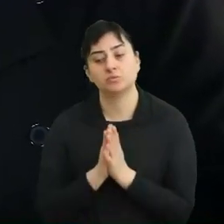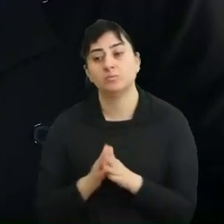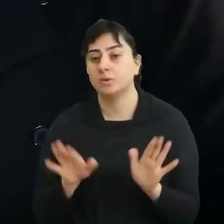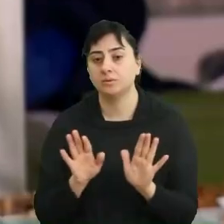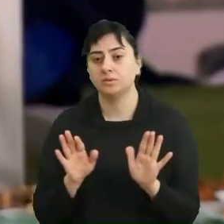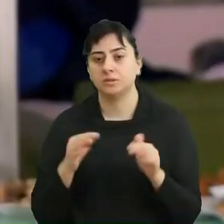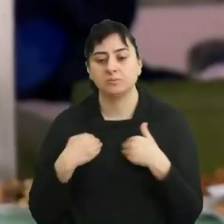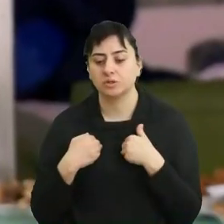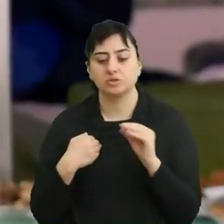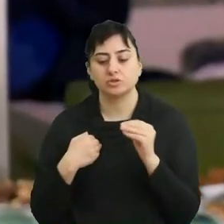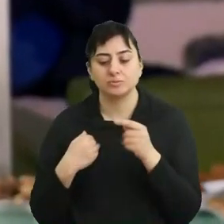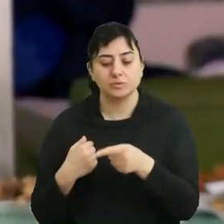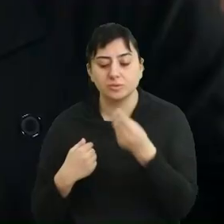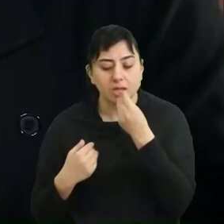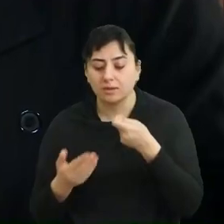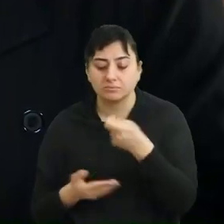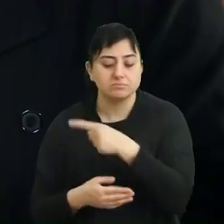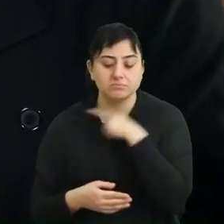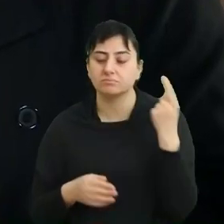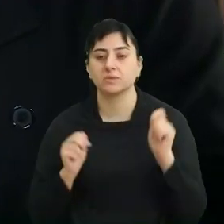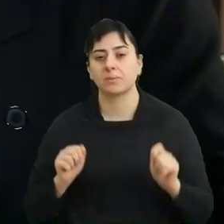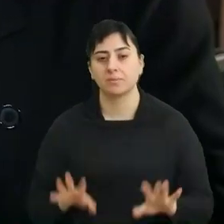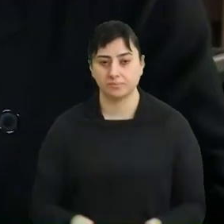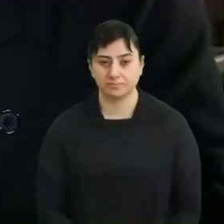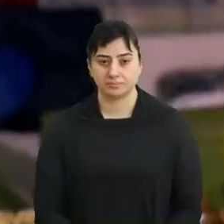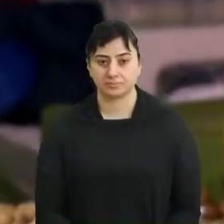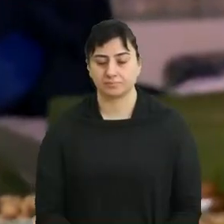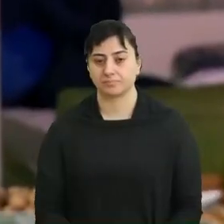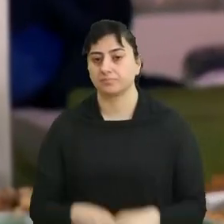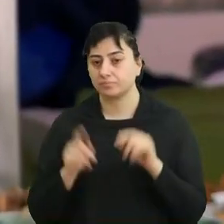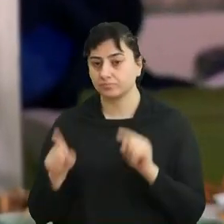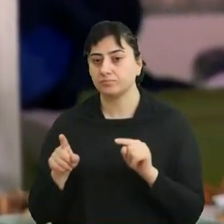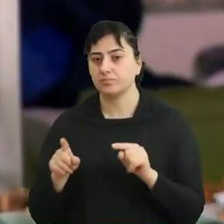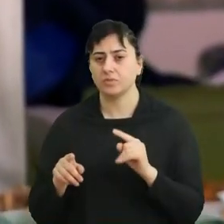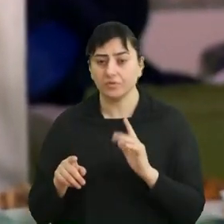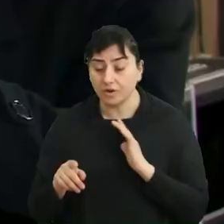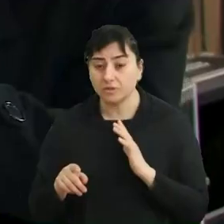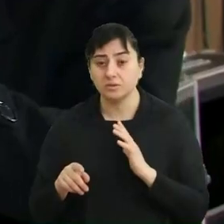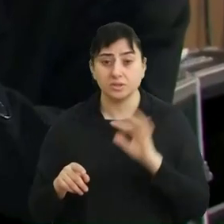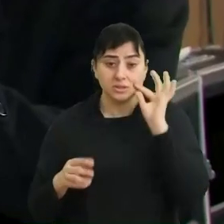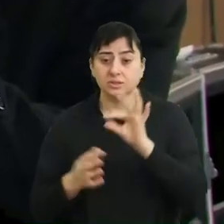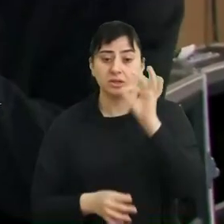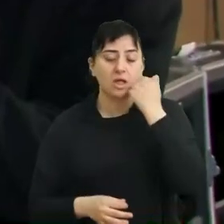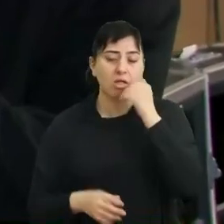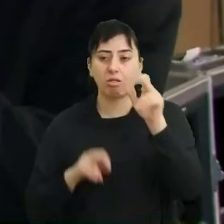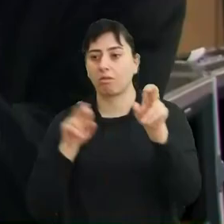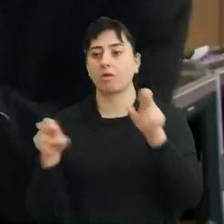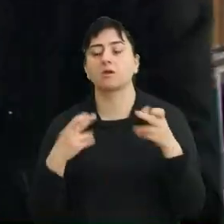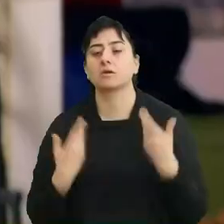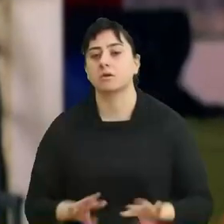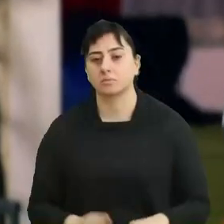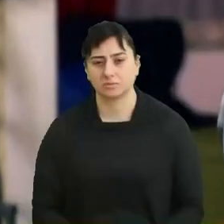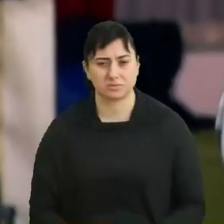kusura bakmayın ama ben çocuğuma yediremeyeceğim bir ürünün reklamını yapamayacağım. Aynen öyle. Bu yaptığınız var ya, bu insanları kandırmak oluyor,